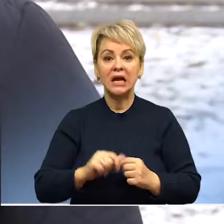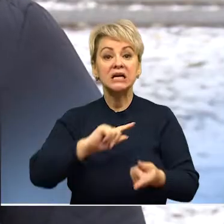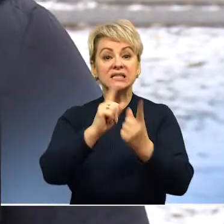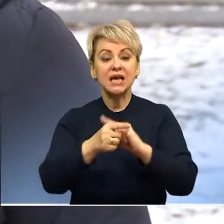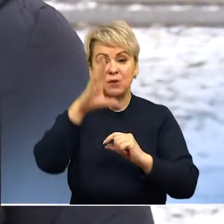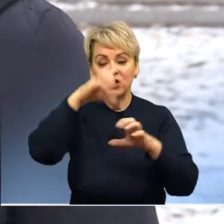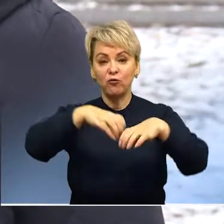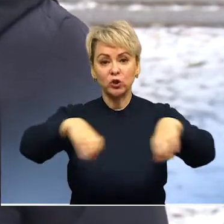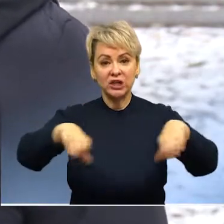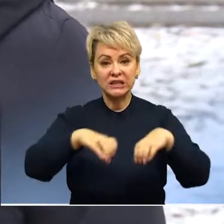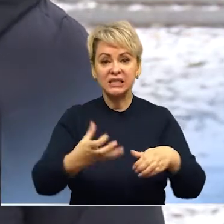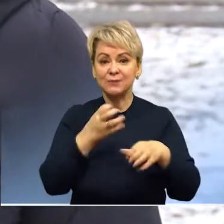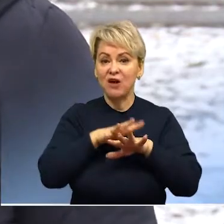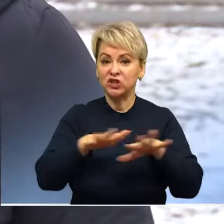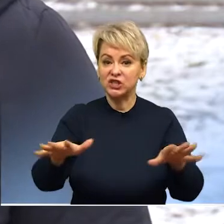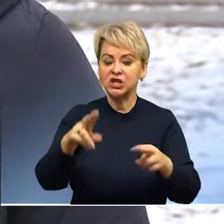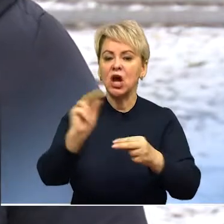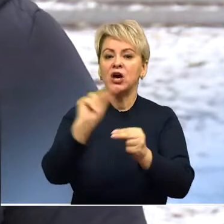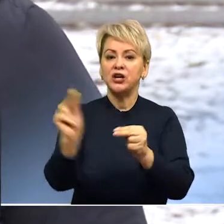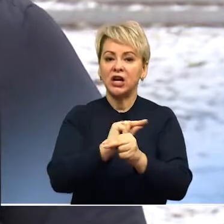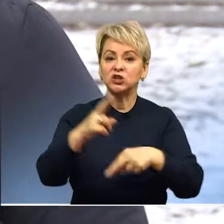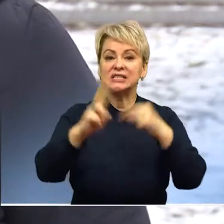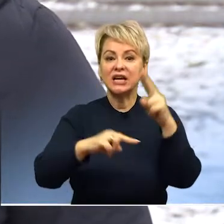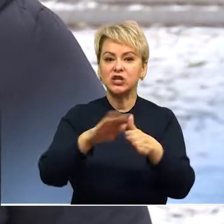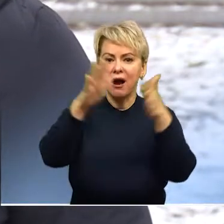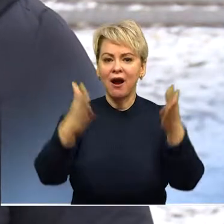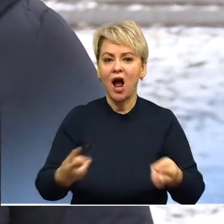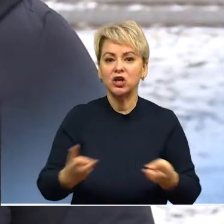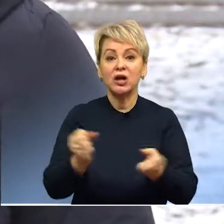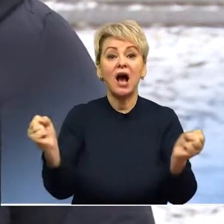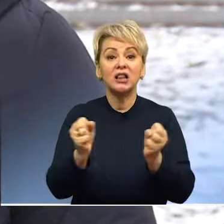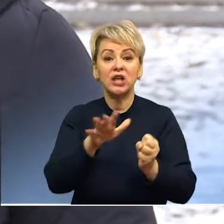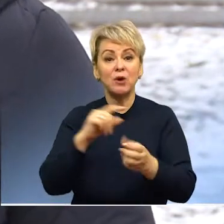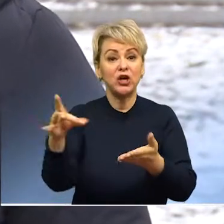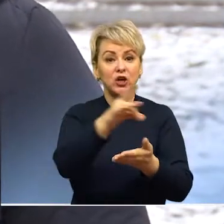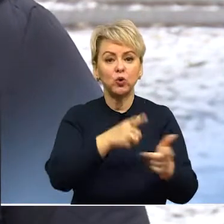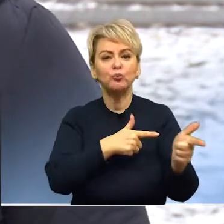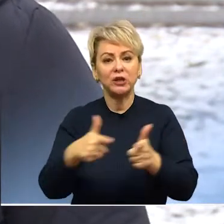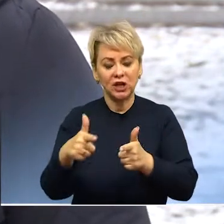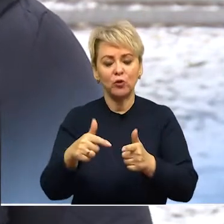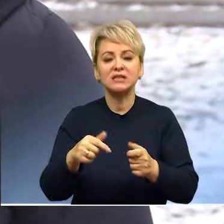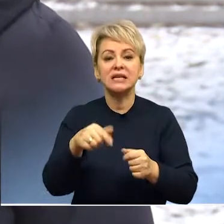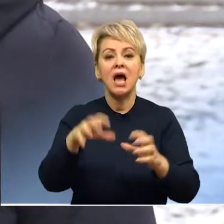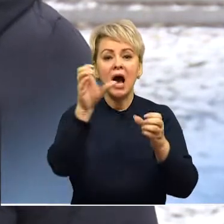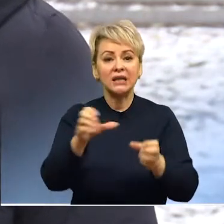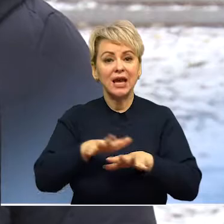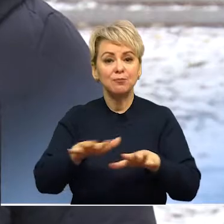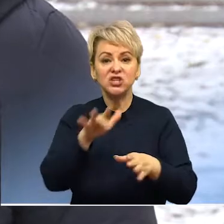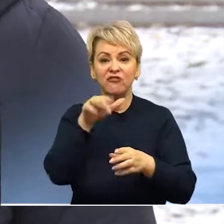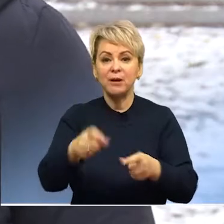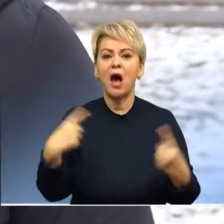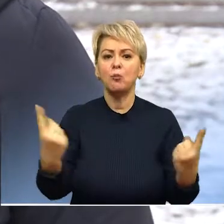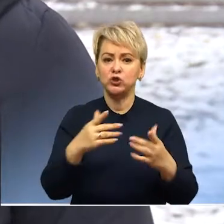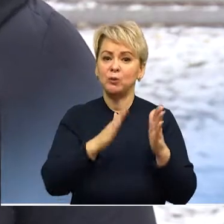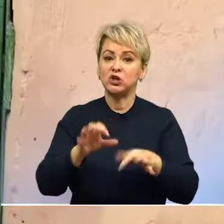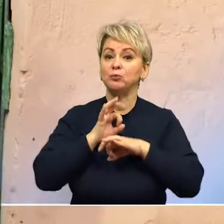Замена водопроводных труб и тепловых сетей, реконструкция и строительство котельных. К холодам регион подготовился основательно. Отопительный сезон проходит в